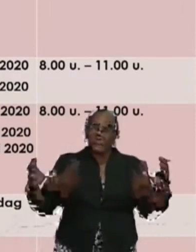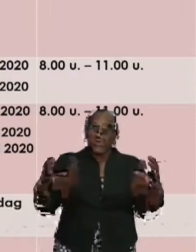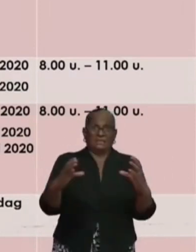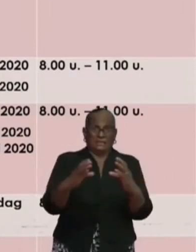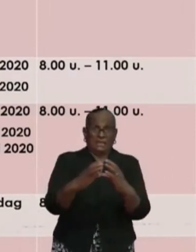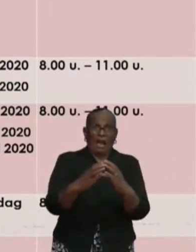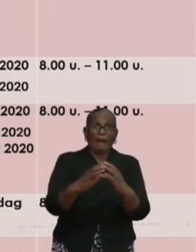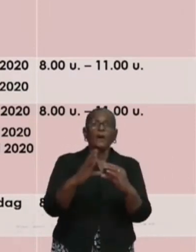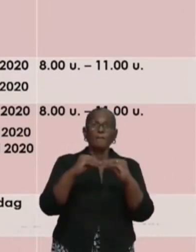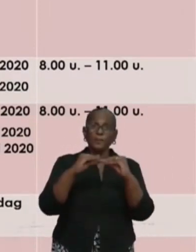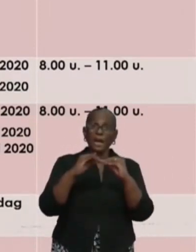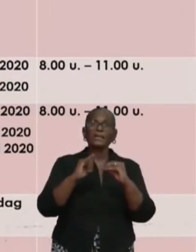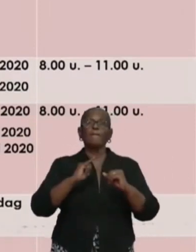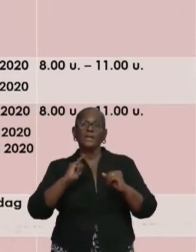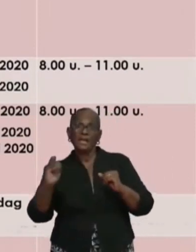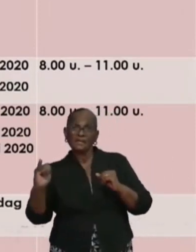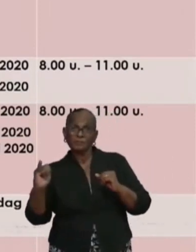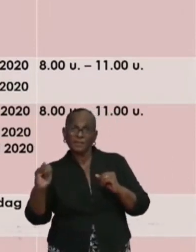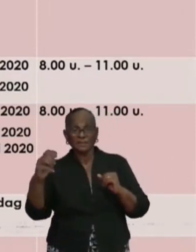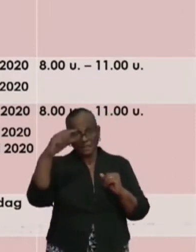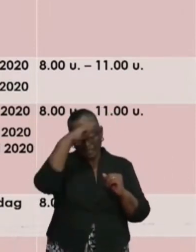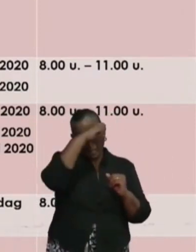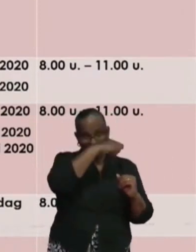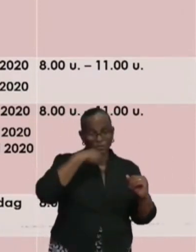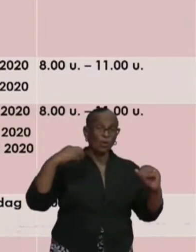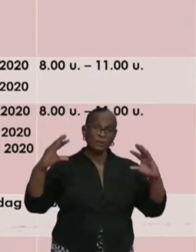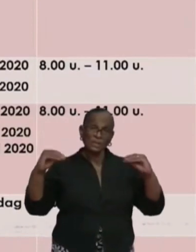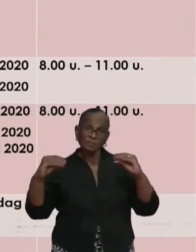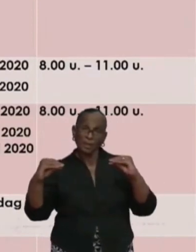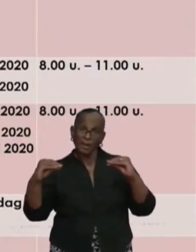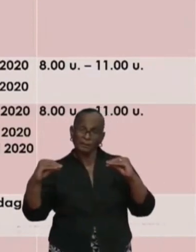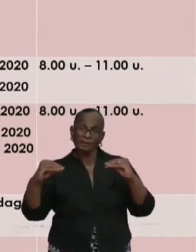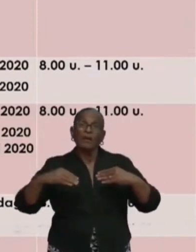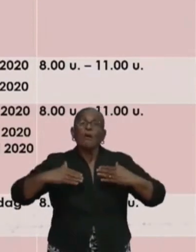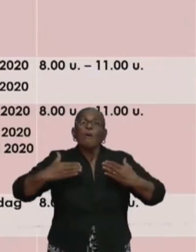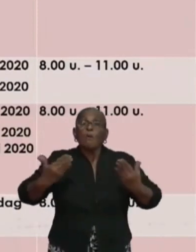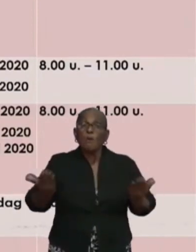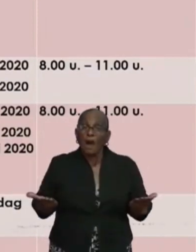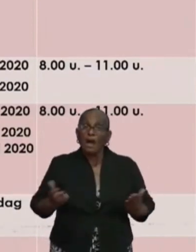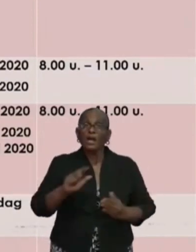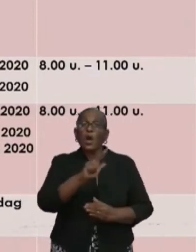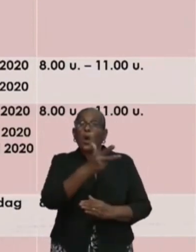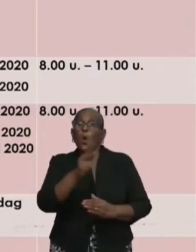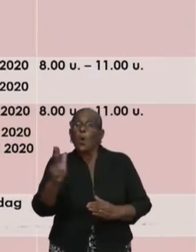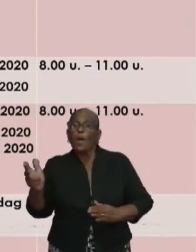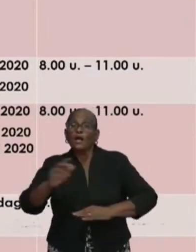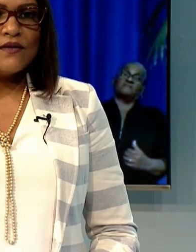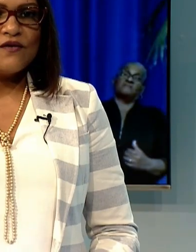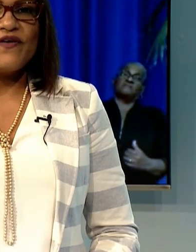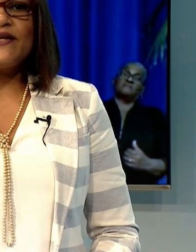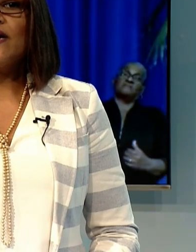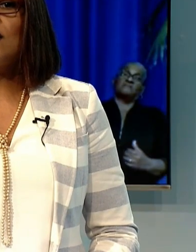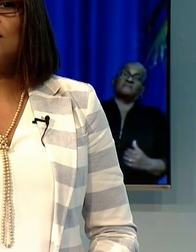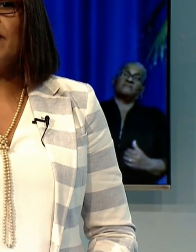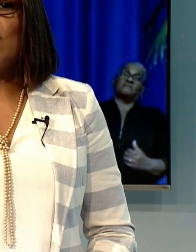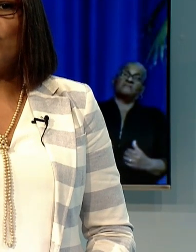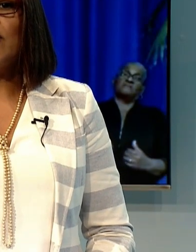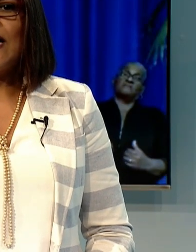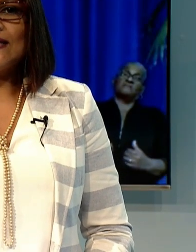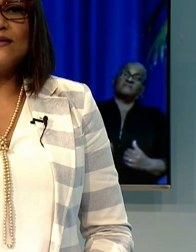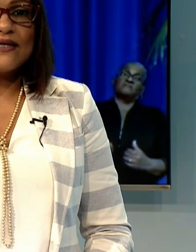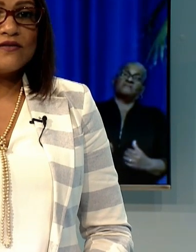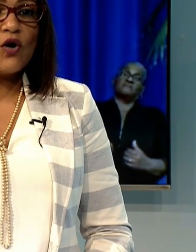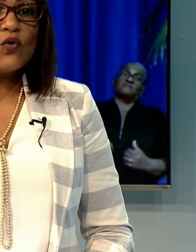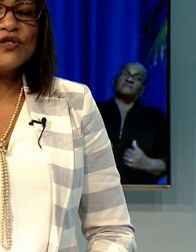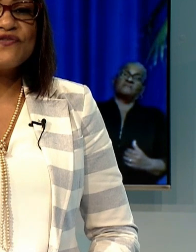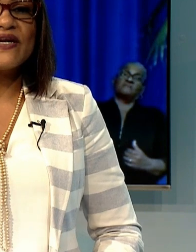de inspectie, met u uiteraard, nagegaan worden welke school uw kind geplaatst zal worden. Verder haalde Benanon